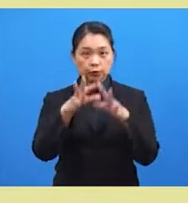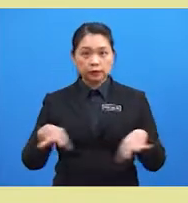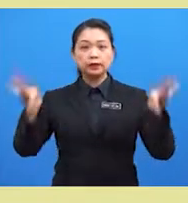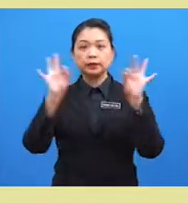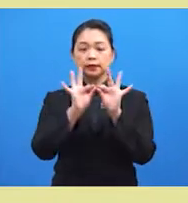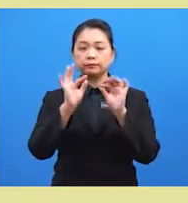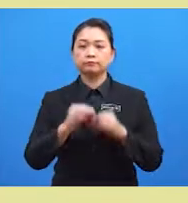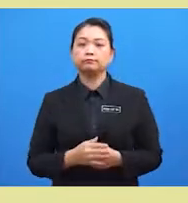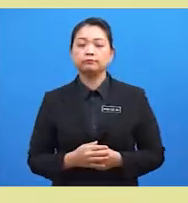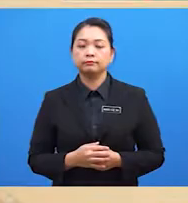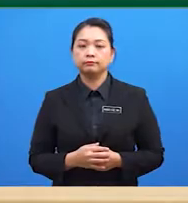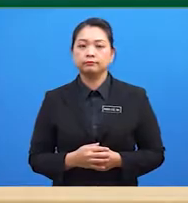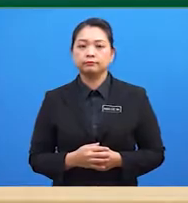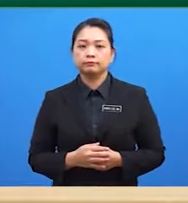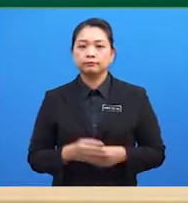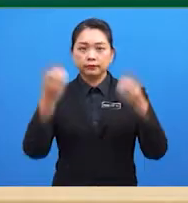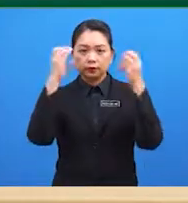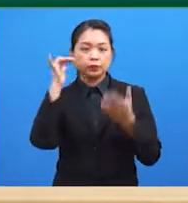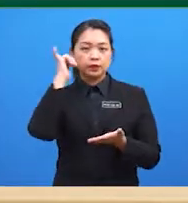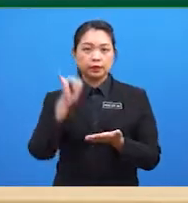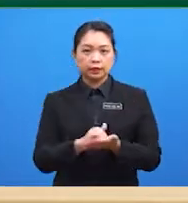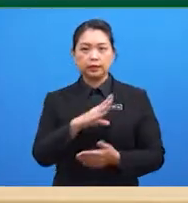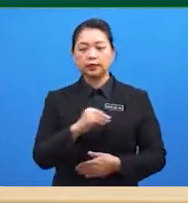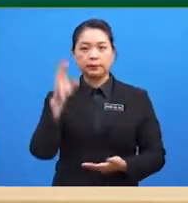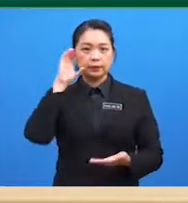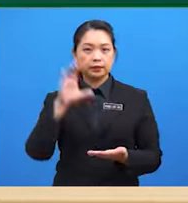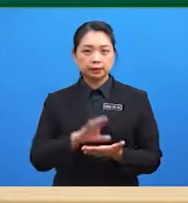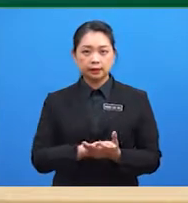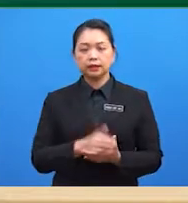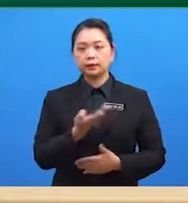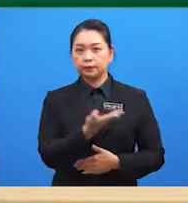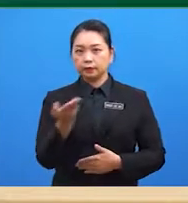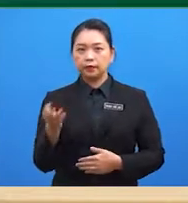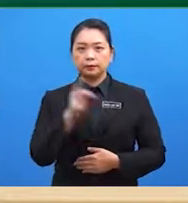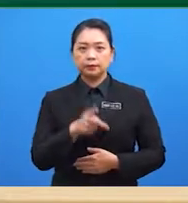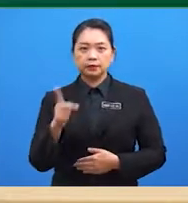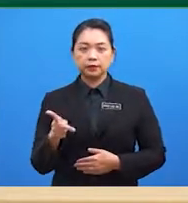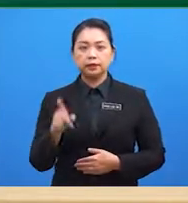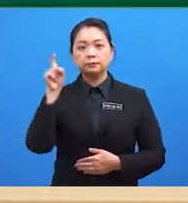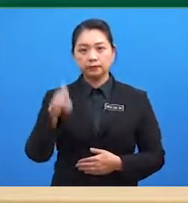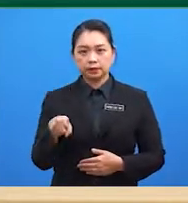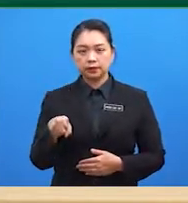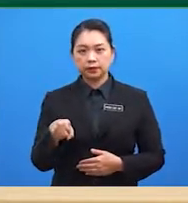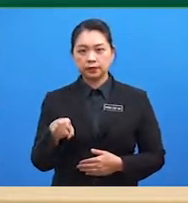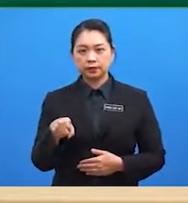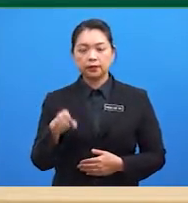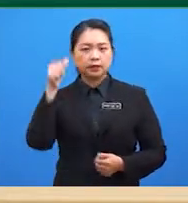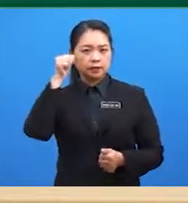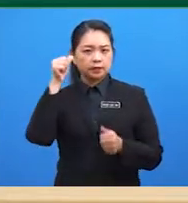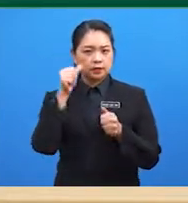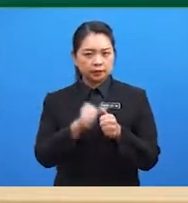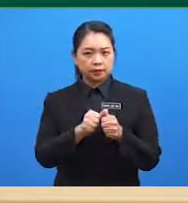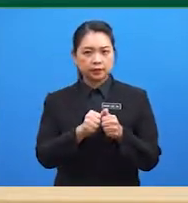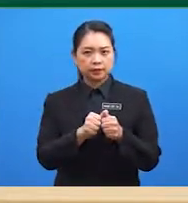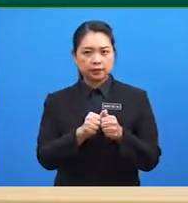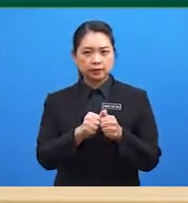cerita. Cikgu yakin dan percaya para pelajar pasti masih ingat akan